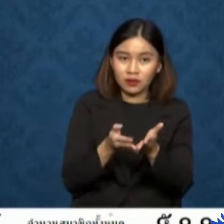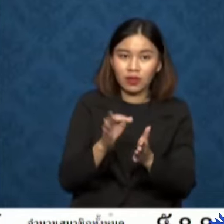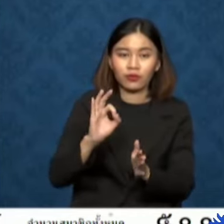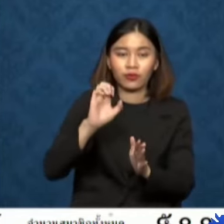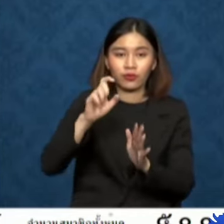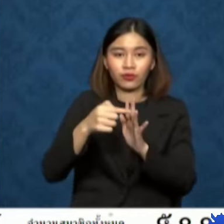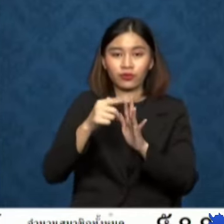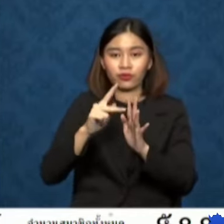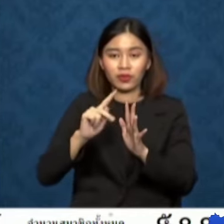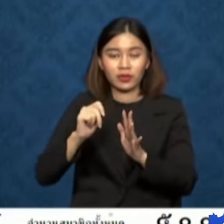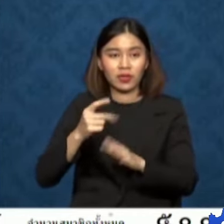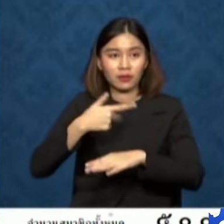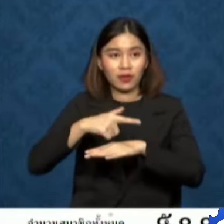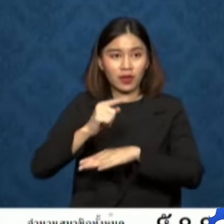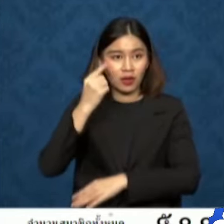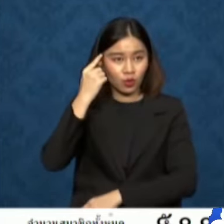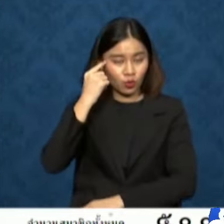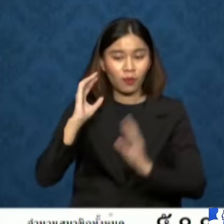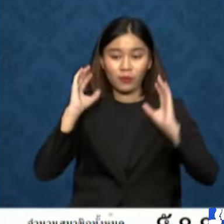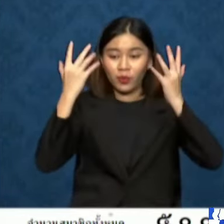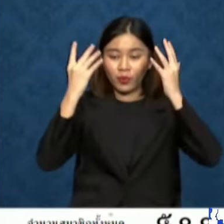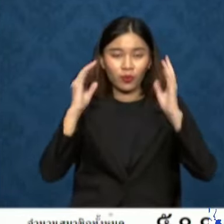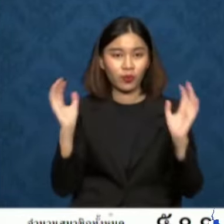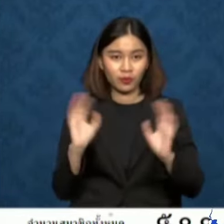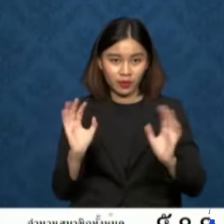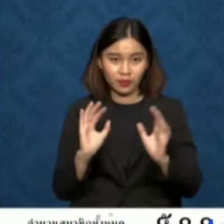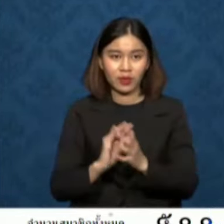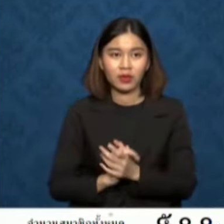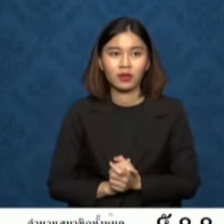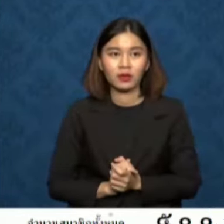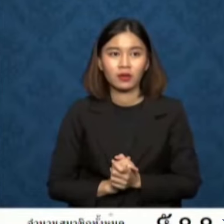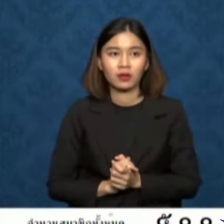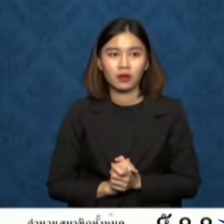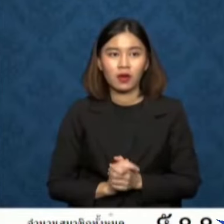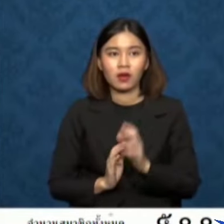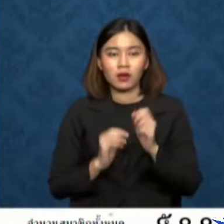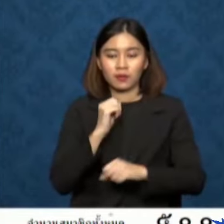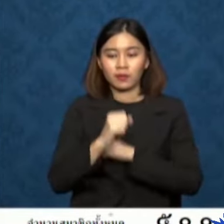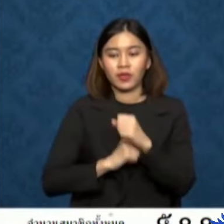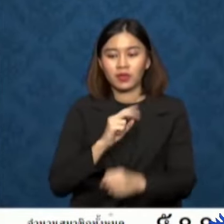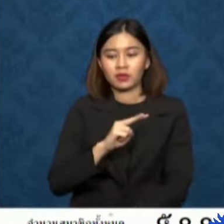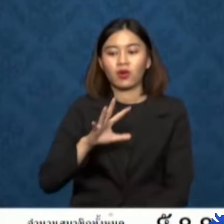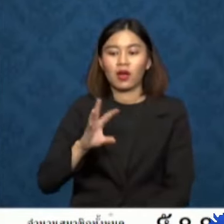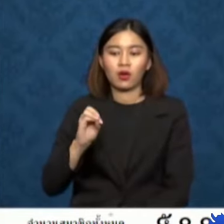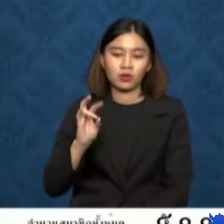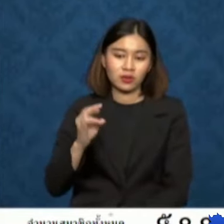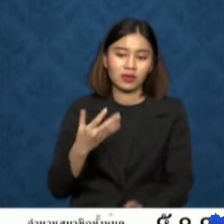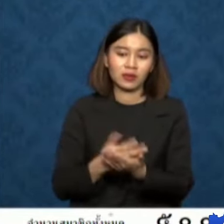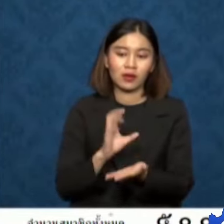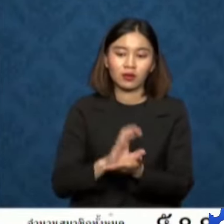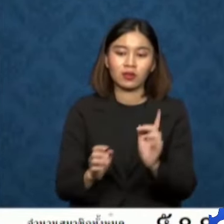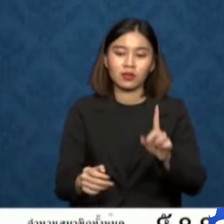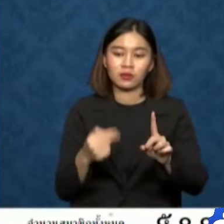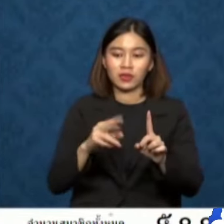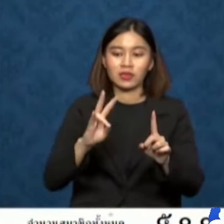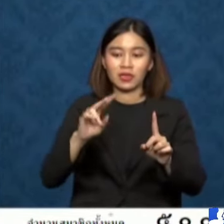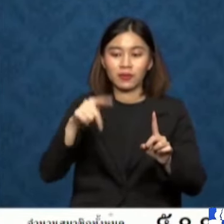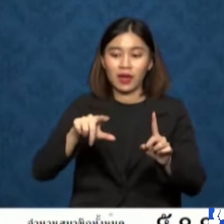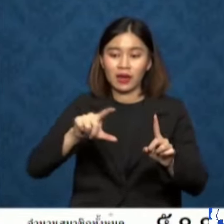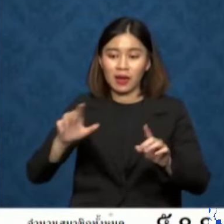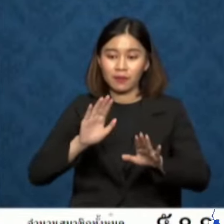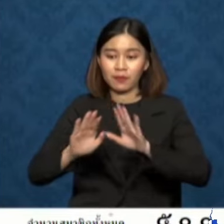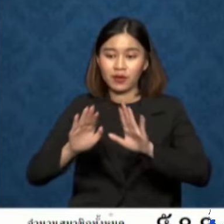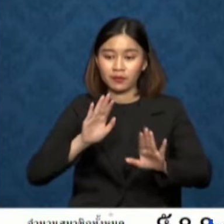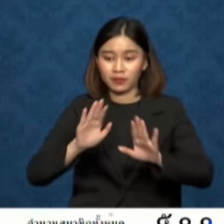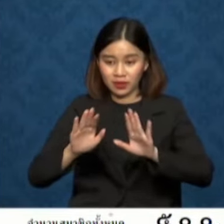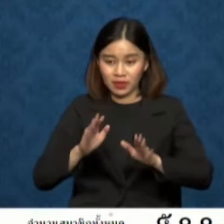ปกติท่านประธานจะรู้ว่าผมไม่ได้เชียร์อะไรนะ 2567วงเงิน 10,000 1,000ล้านเมื่อเปรียบเทียบกับเรือ